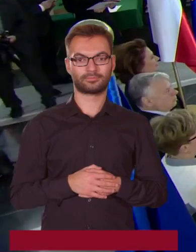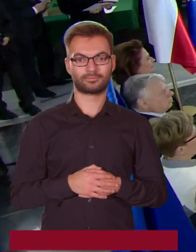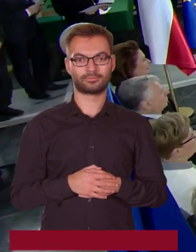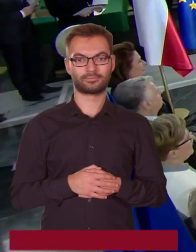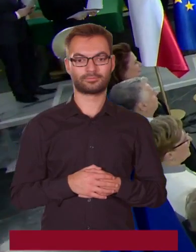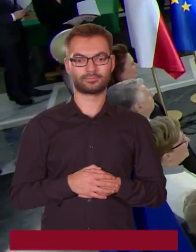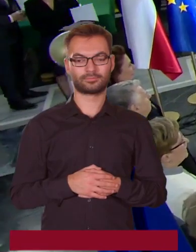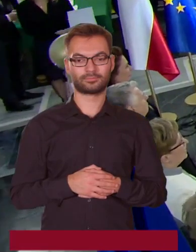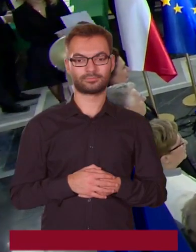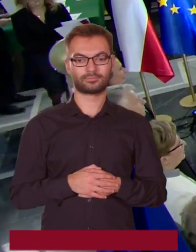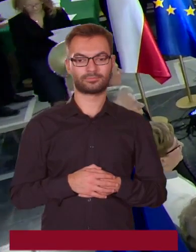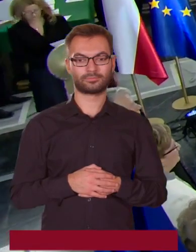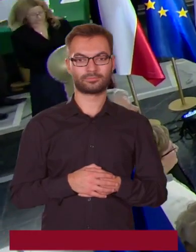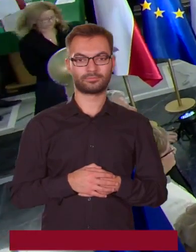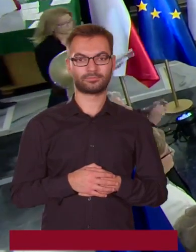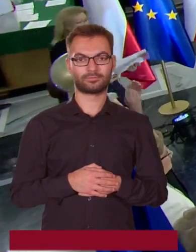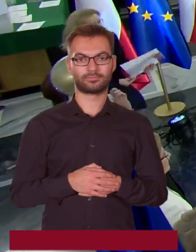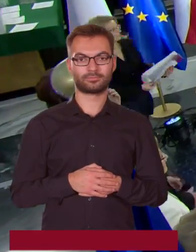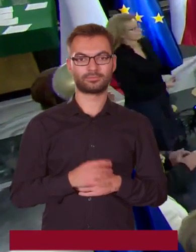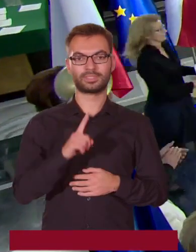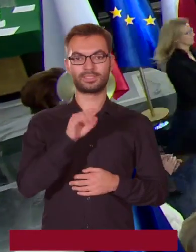Proszę pana Zbigniewa Czesława Eichlera.